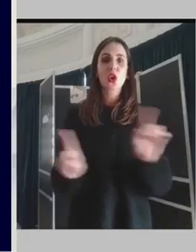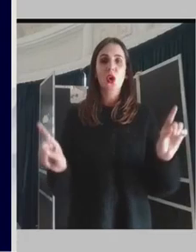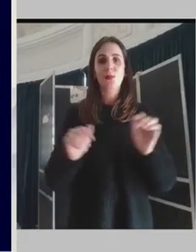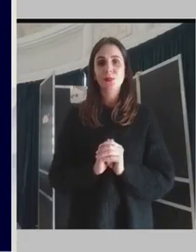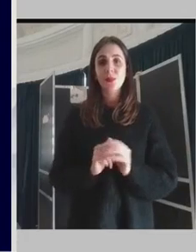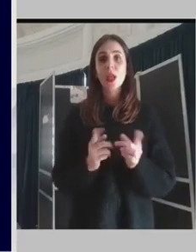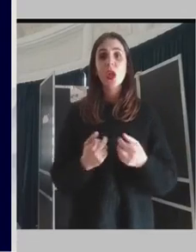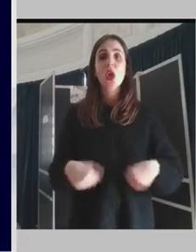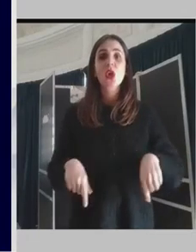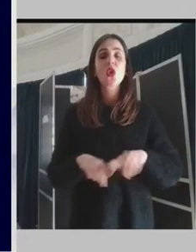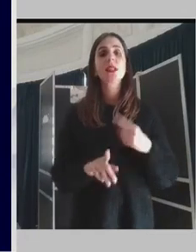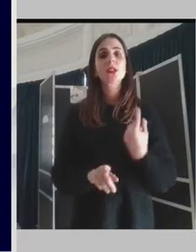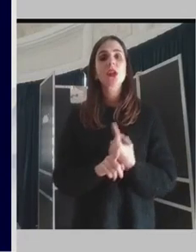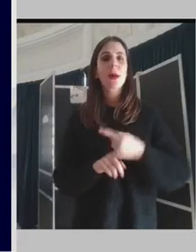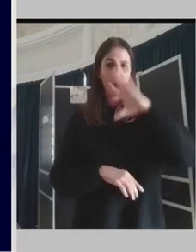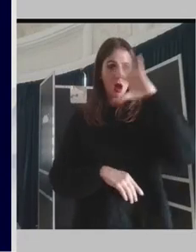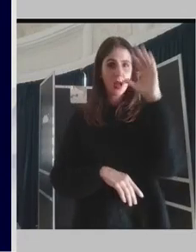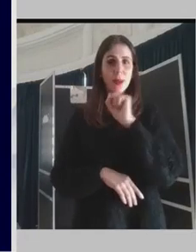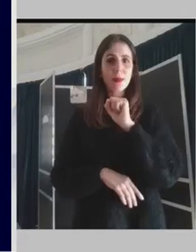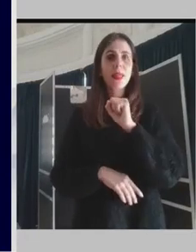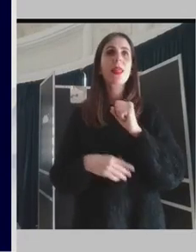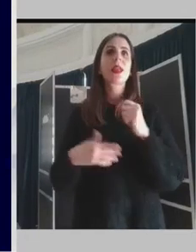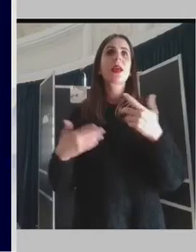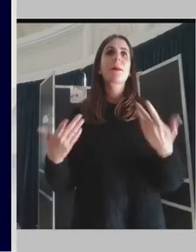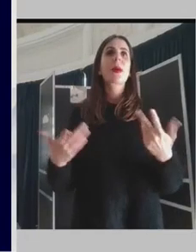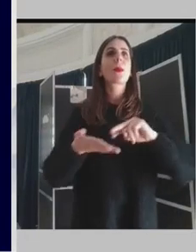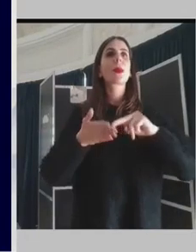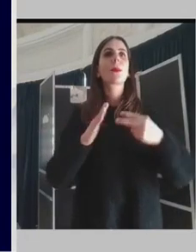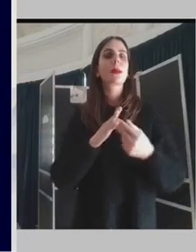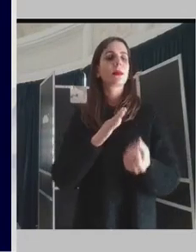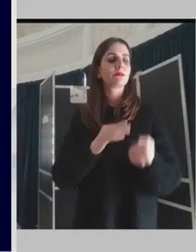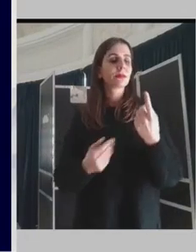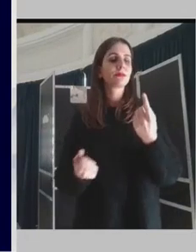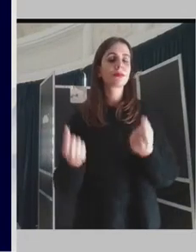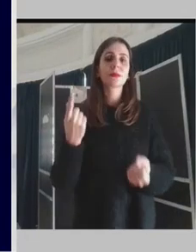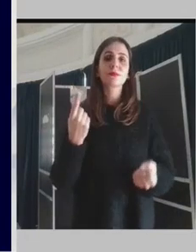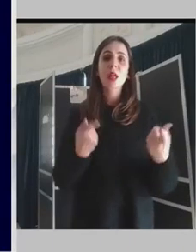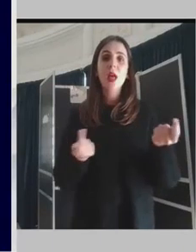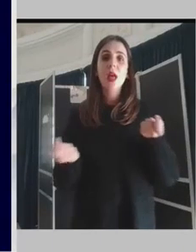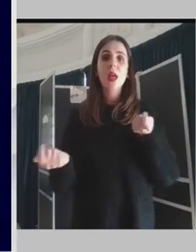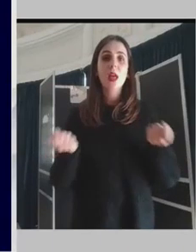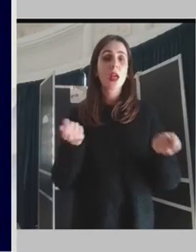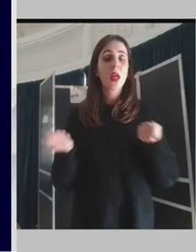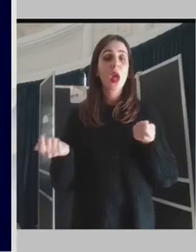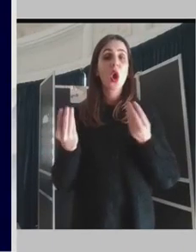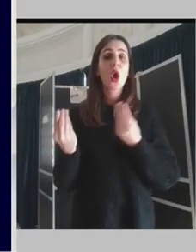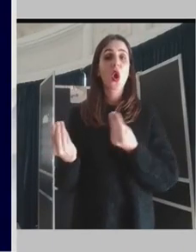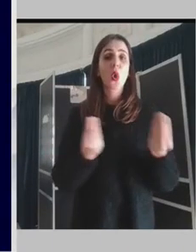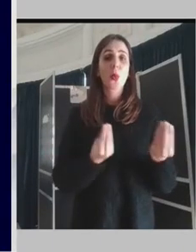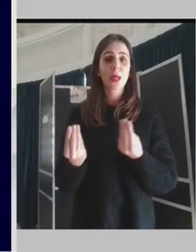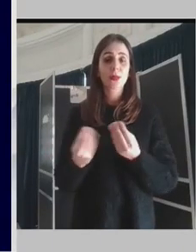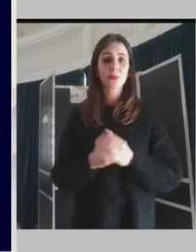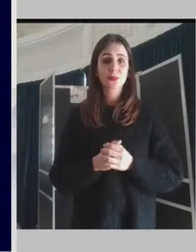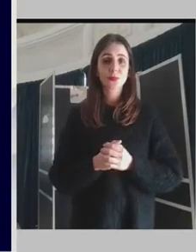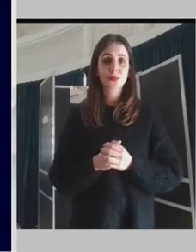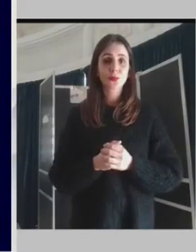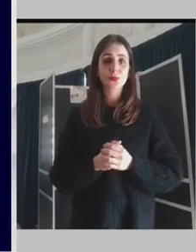come arginare, come ridurre, come appunto